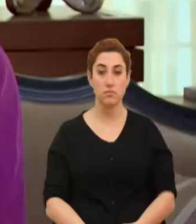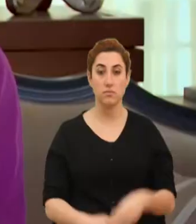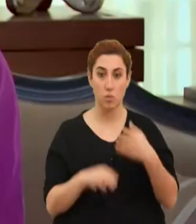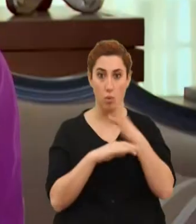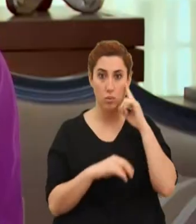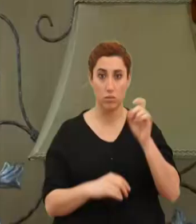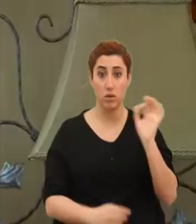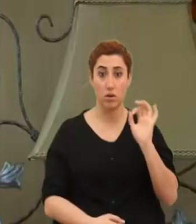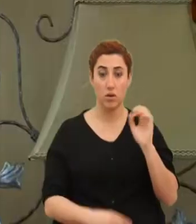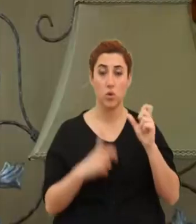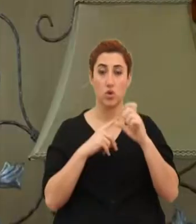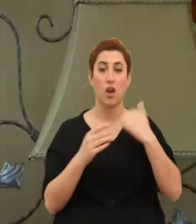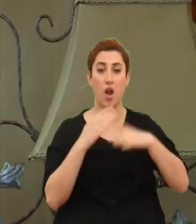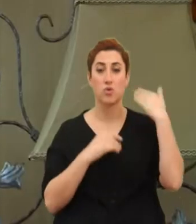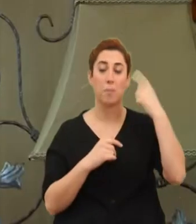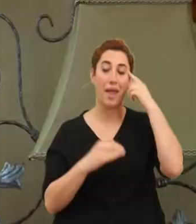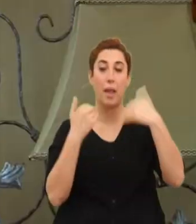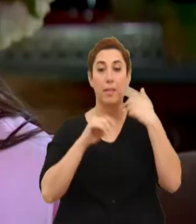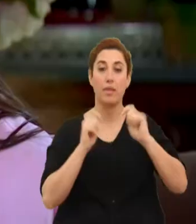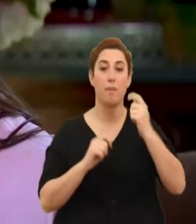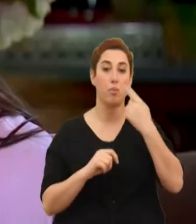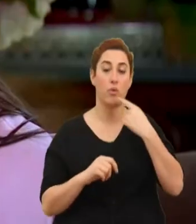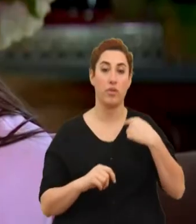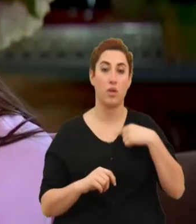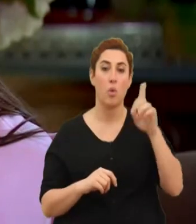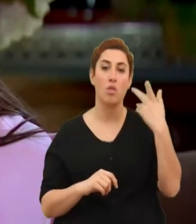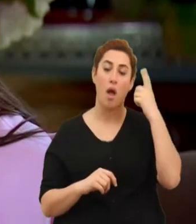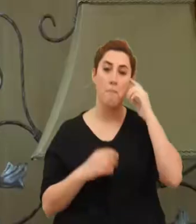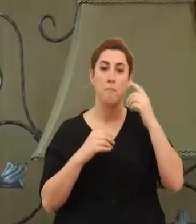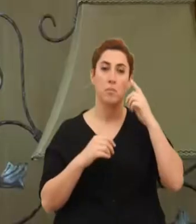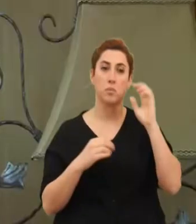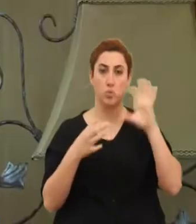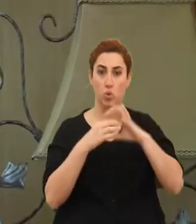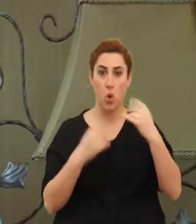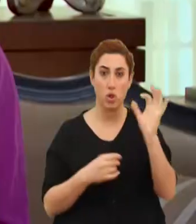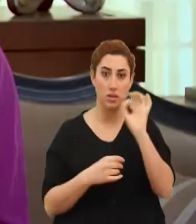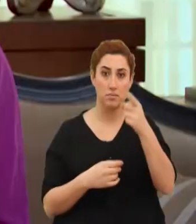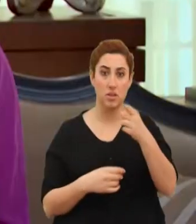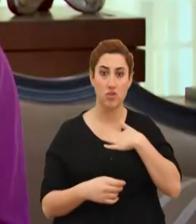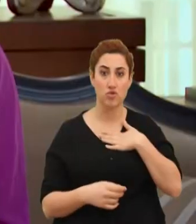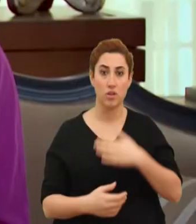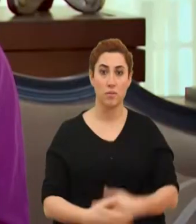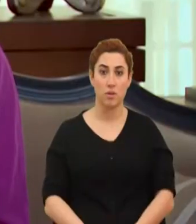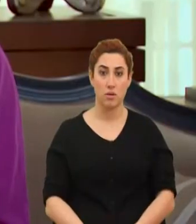Mantıklı mı? Ha. Şükrü de az önce beyin ameliyatı yapıyor demişti. O daha mantıklı gelir herhalde sana değil mi canım?